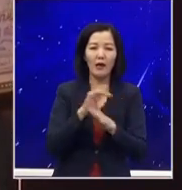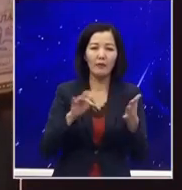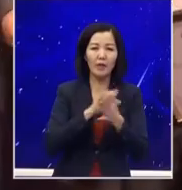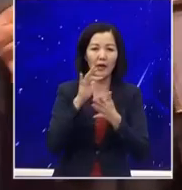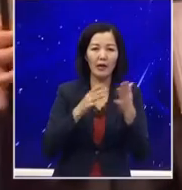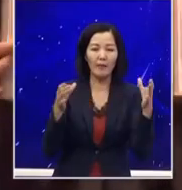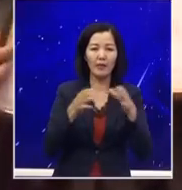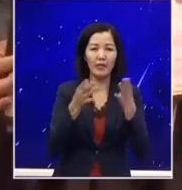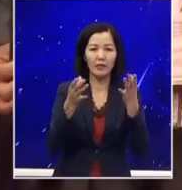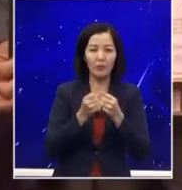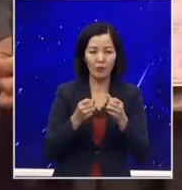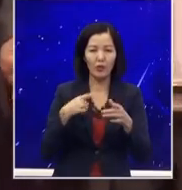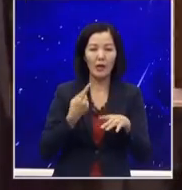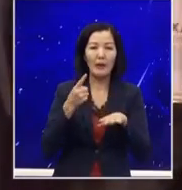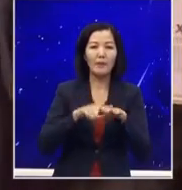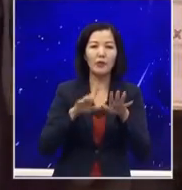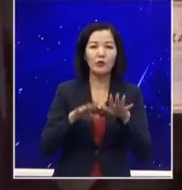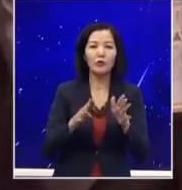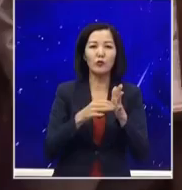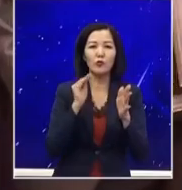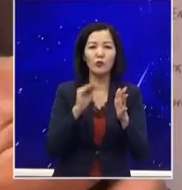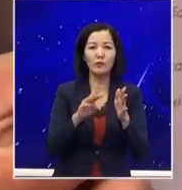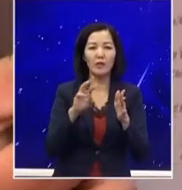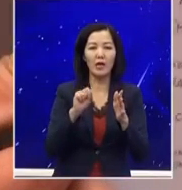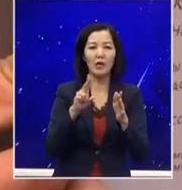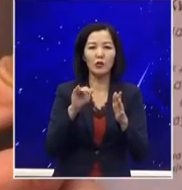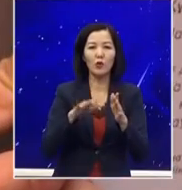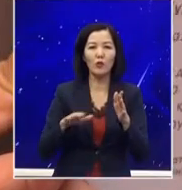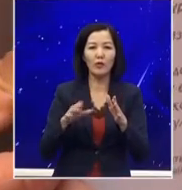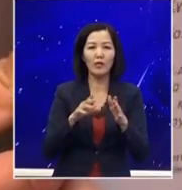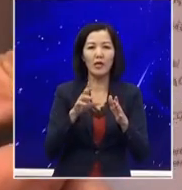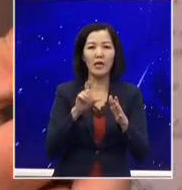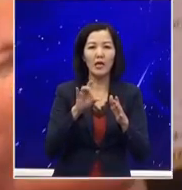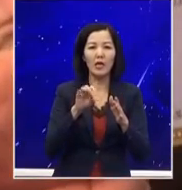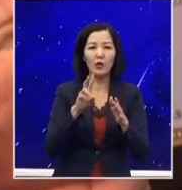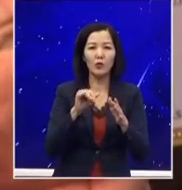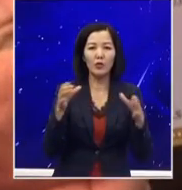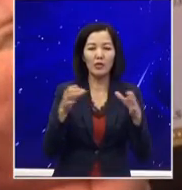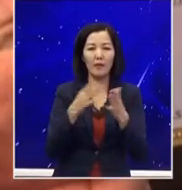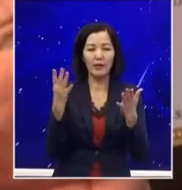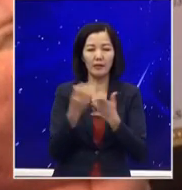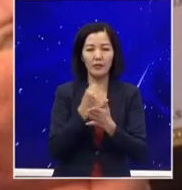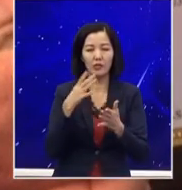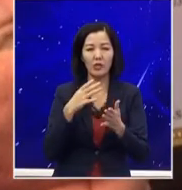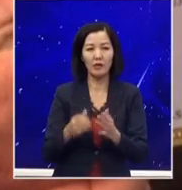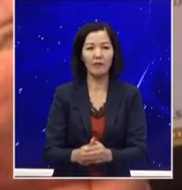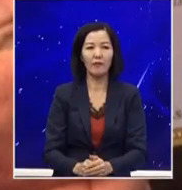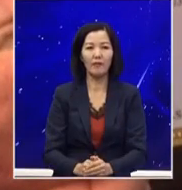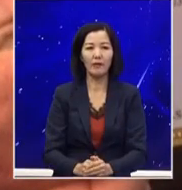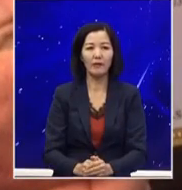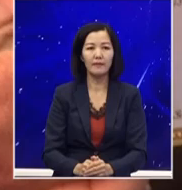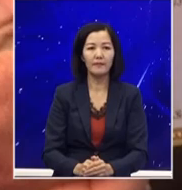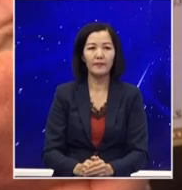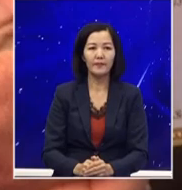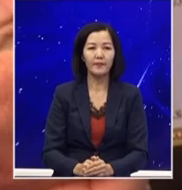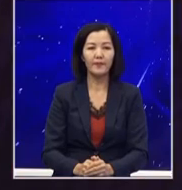теңге Қапшығай қаласы командасына бұйырса, бірінші орын 900 мың теңгені Ақсу ауданының Эрудит командасы жеңіп